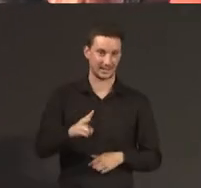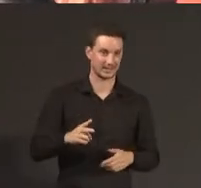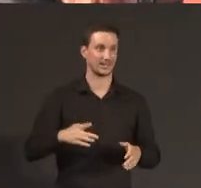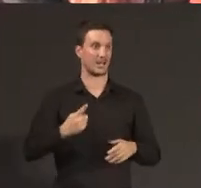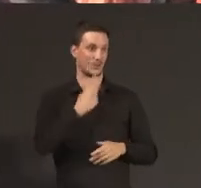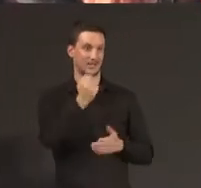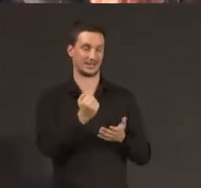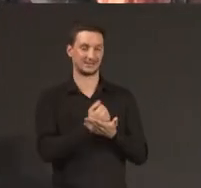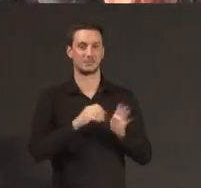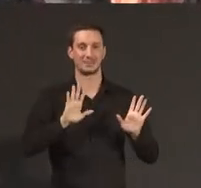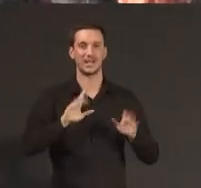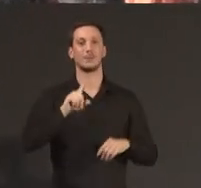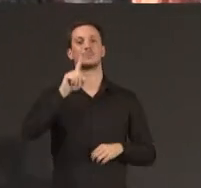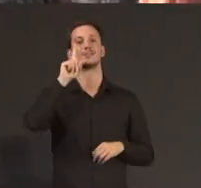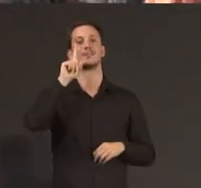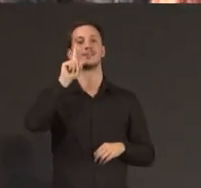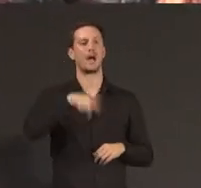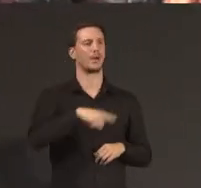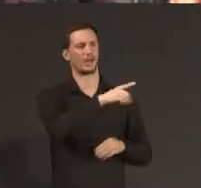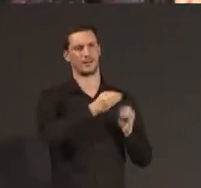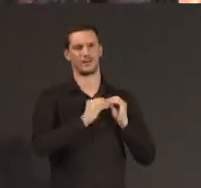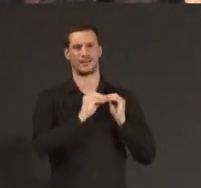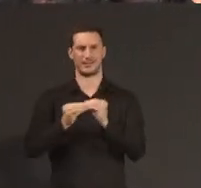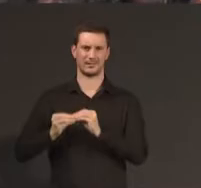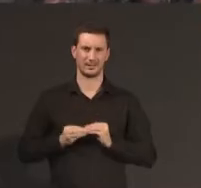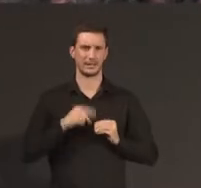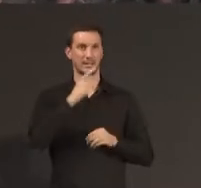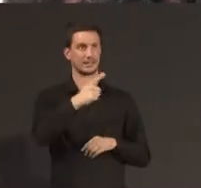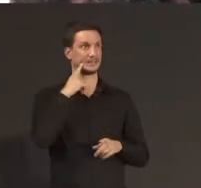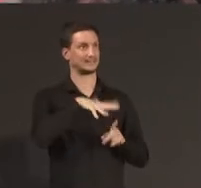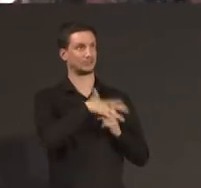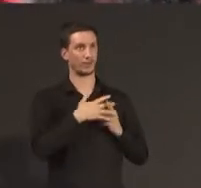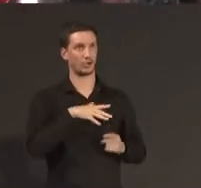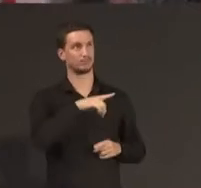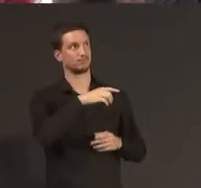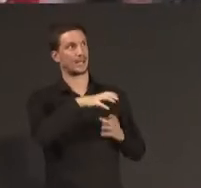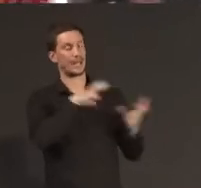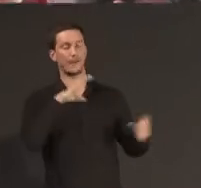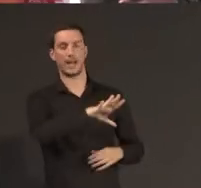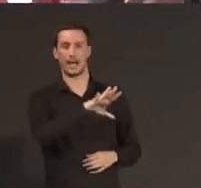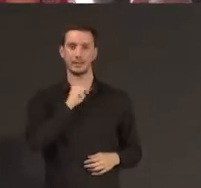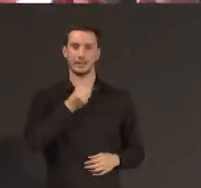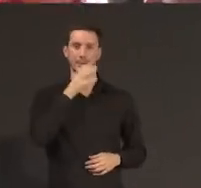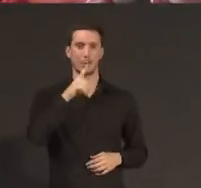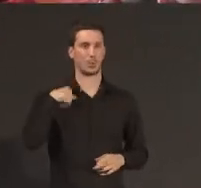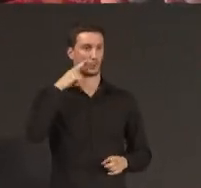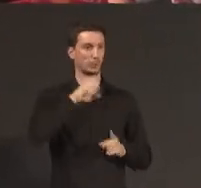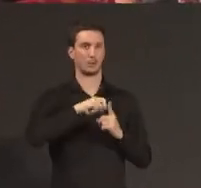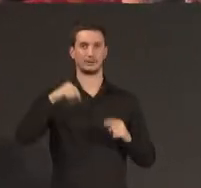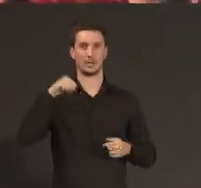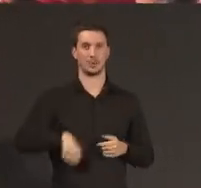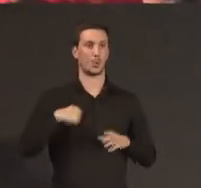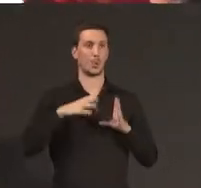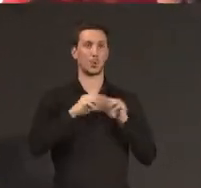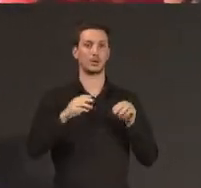alguna classe, però heu estat al vostre lloc, heu entès la gravetat de la situació i des del punt de vista de la universitat